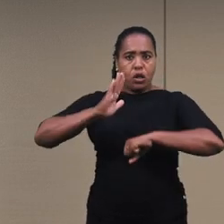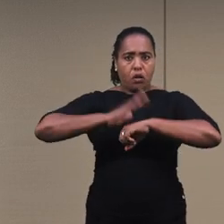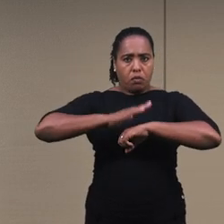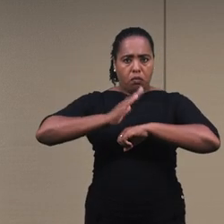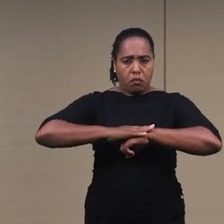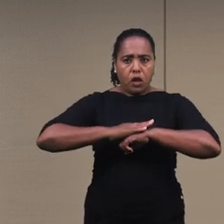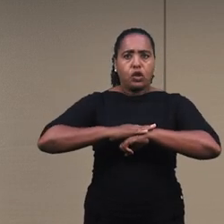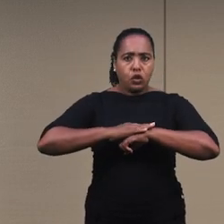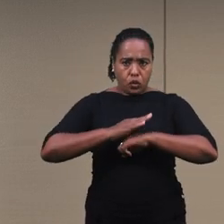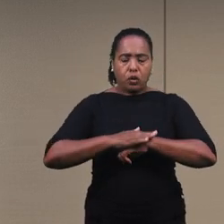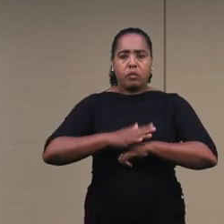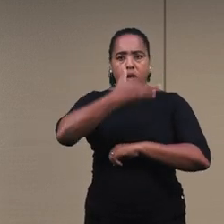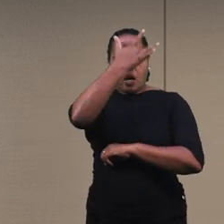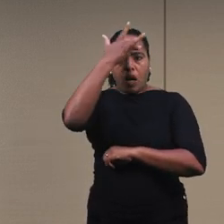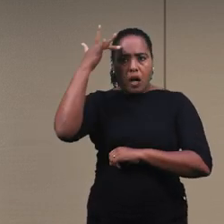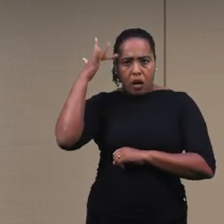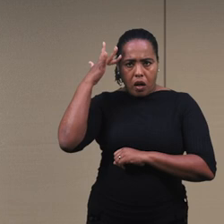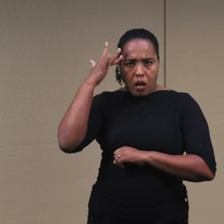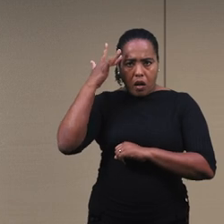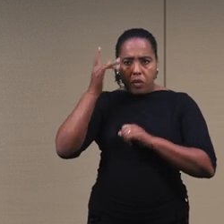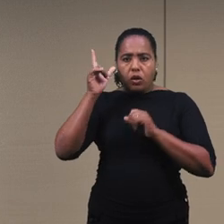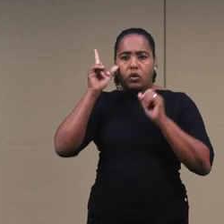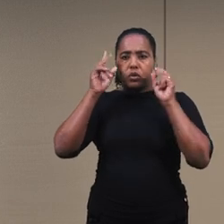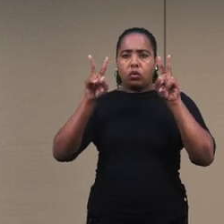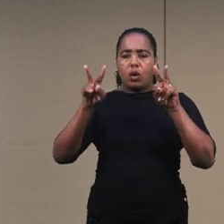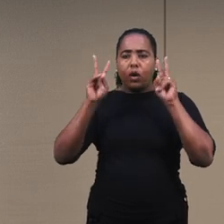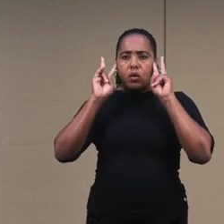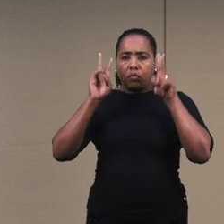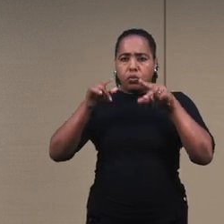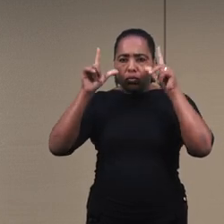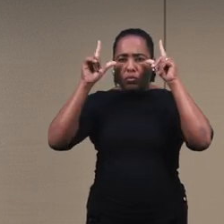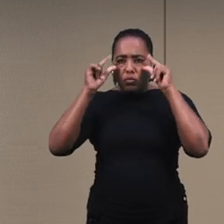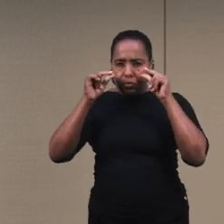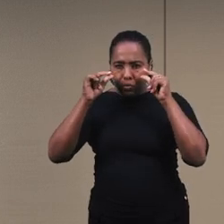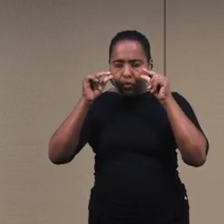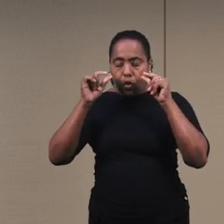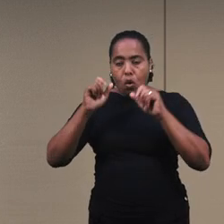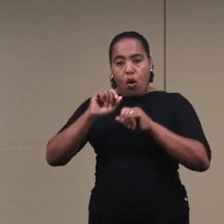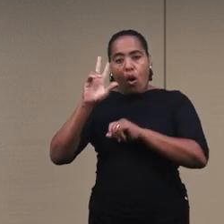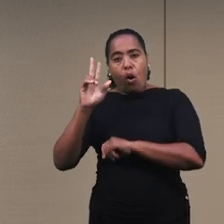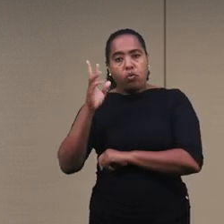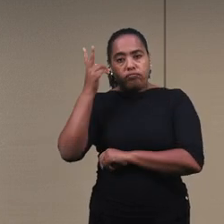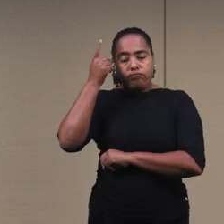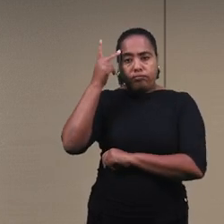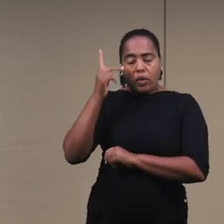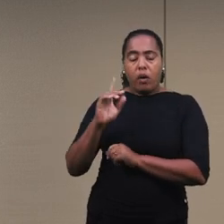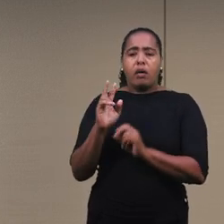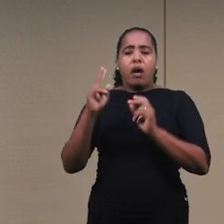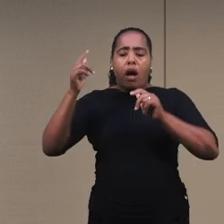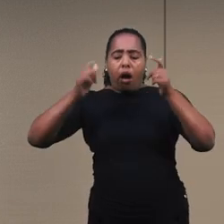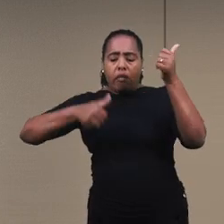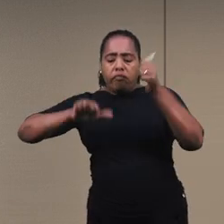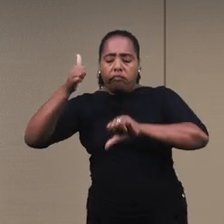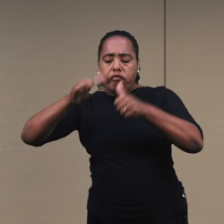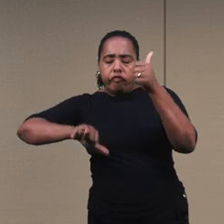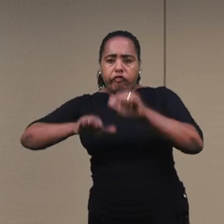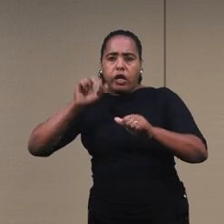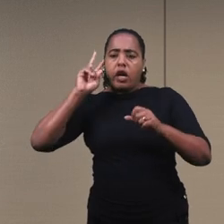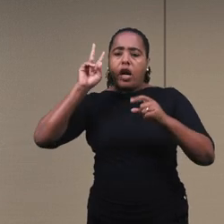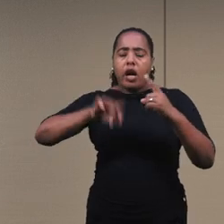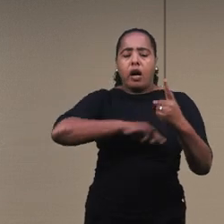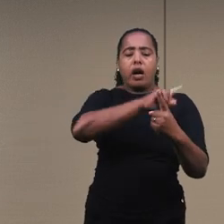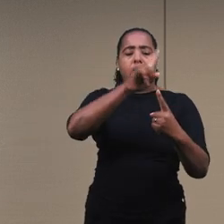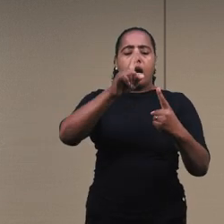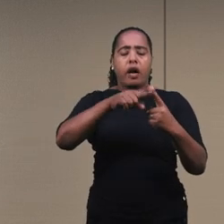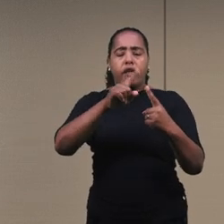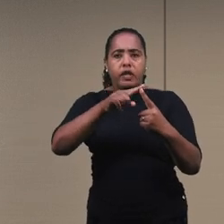Nous travaillerons sur le développement, l'autonomie avec la personne de basse vision. Nous avons évalué la vision en deux